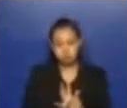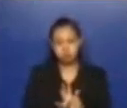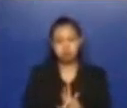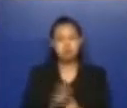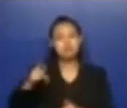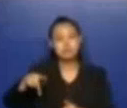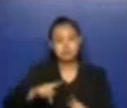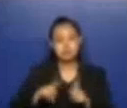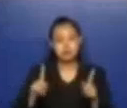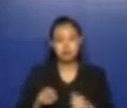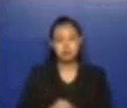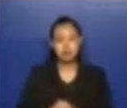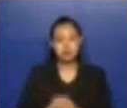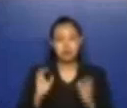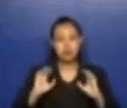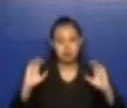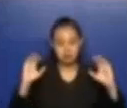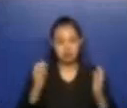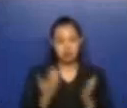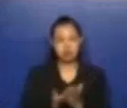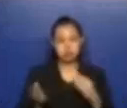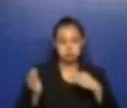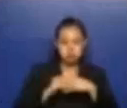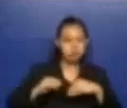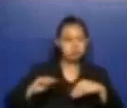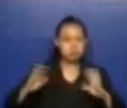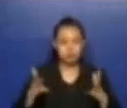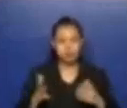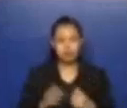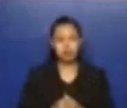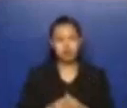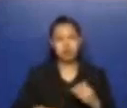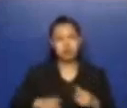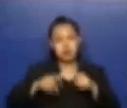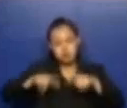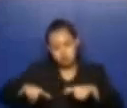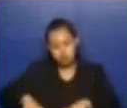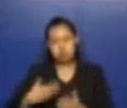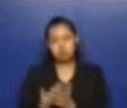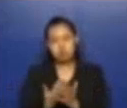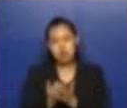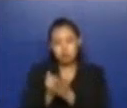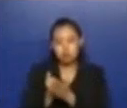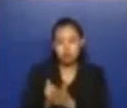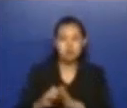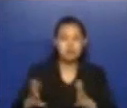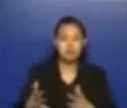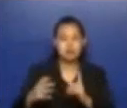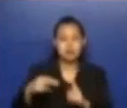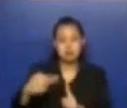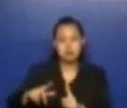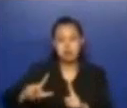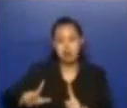ษแต่ปรากฏว่าครับรัฐไม่เพิ่มให้ซ้ำร้ายยังลดเงินอุดหนุนลงอีกนับหมื่นล้านบา